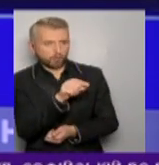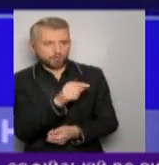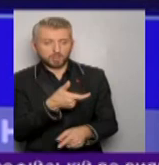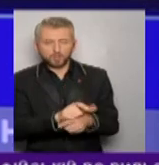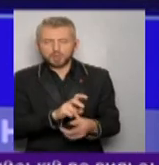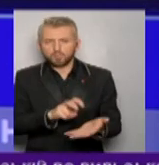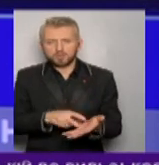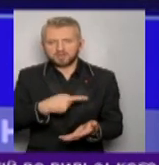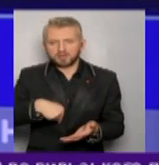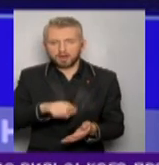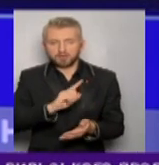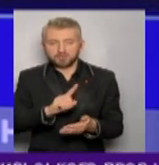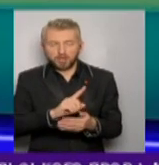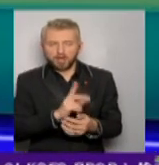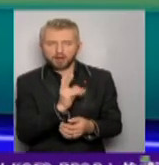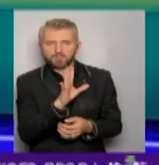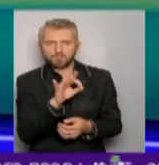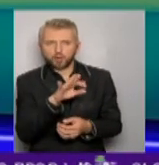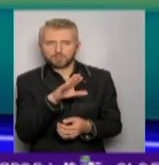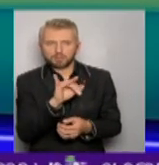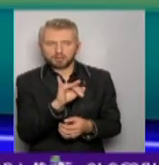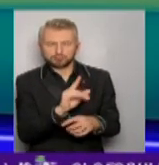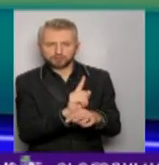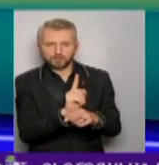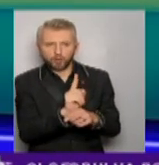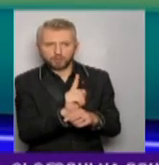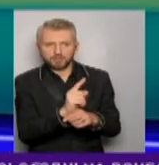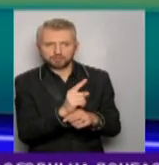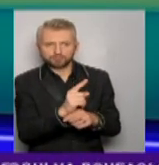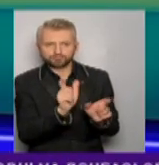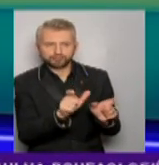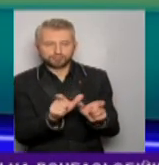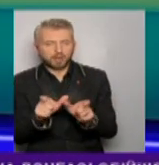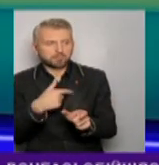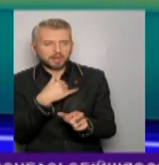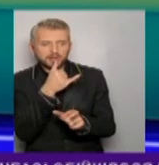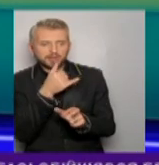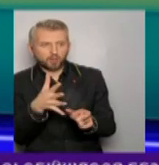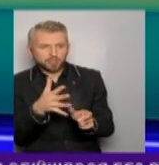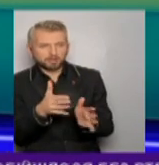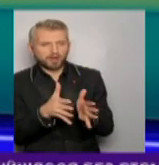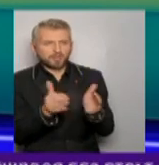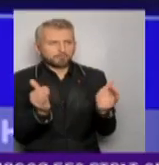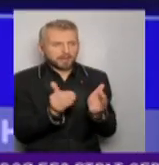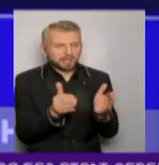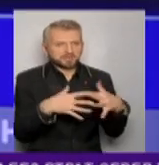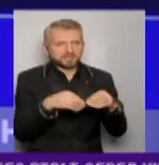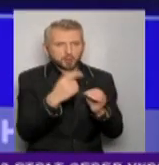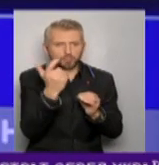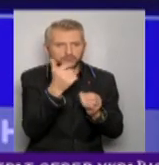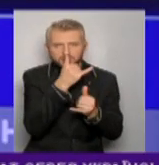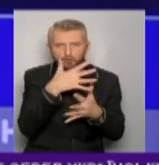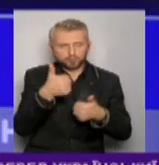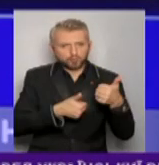боїться нас, вона закрита квотами, тому що вони кажуть, ми не можемо сімейним маленьким господарством конкурувати з вашим індустріальним. Ми